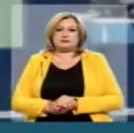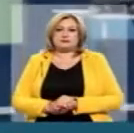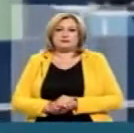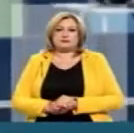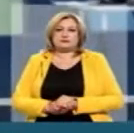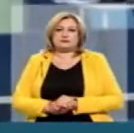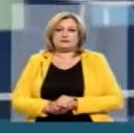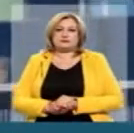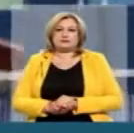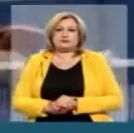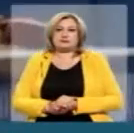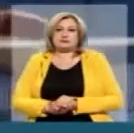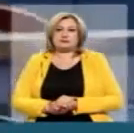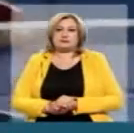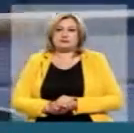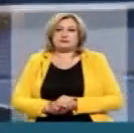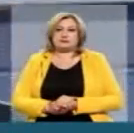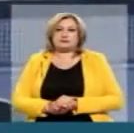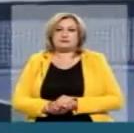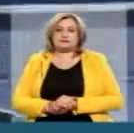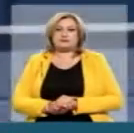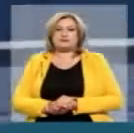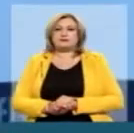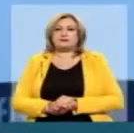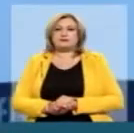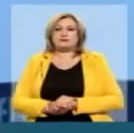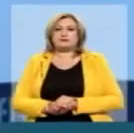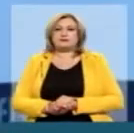алғыстарын білдірді. Инара Барсақбаева, Владислав Иващенко, Манарбек Қосқолов, Қостанай арнасы.